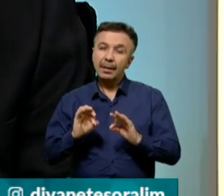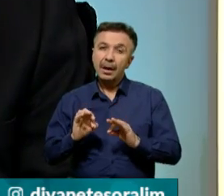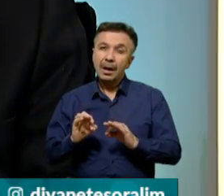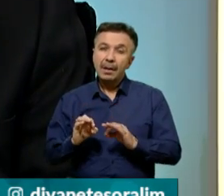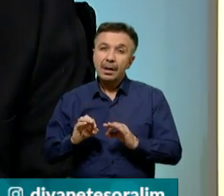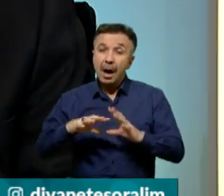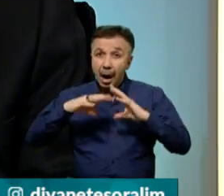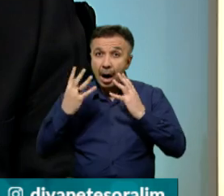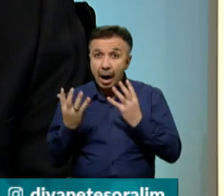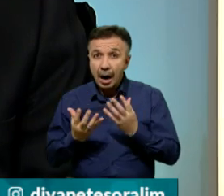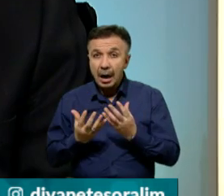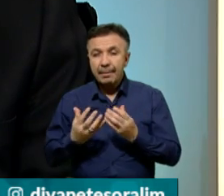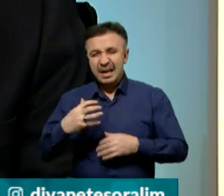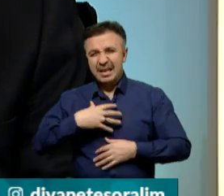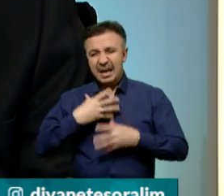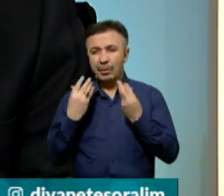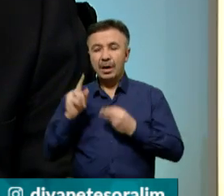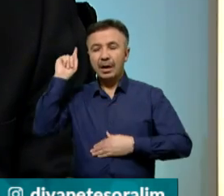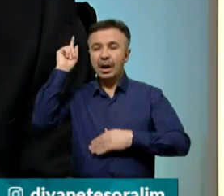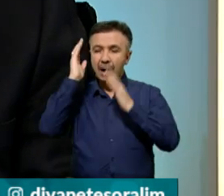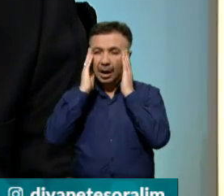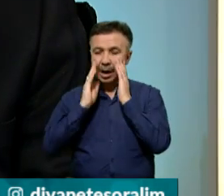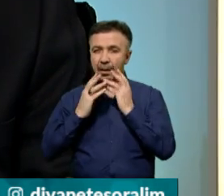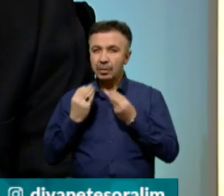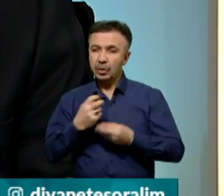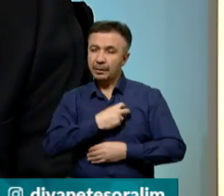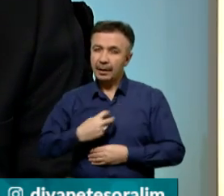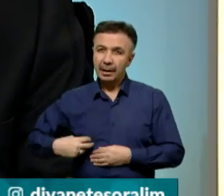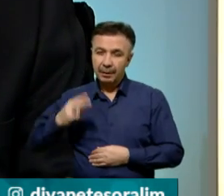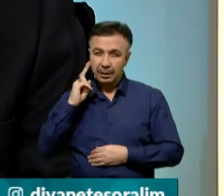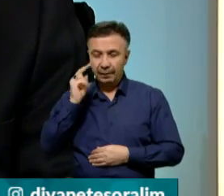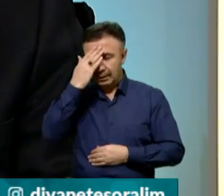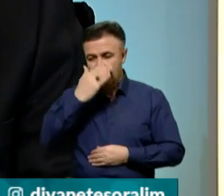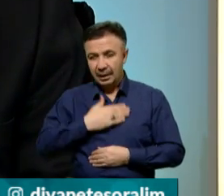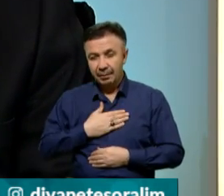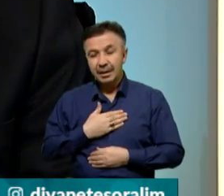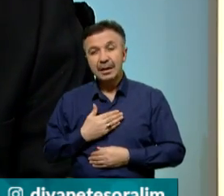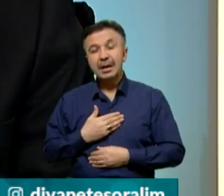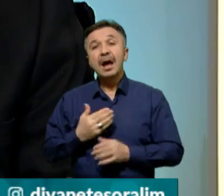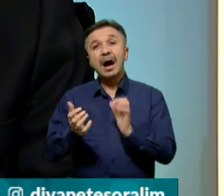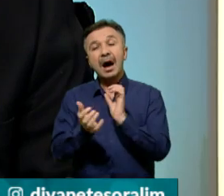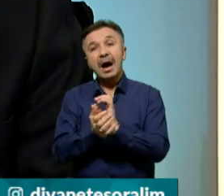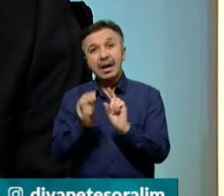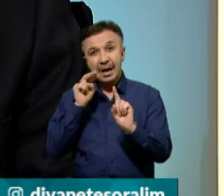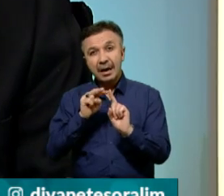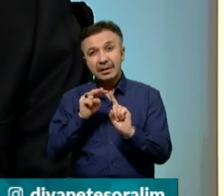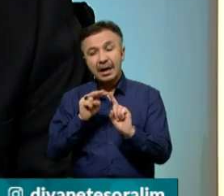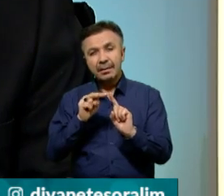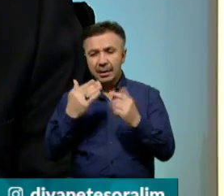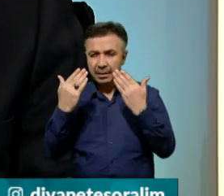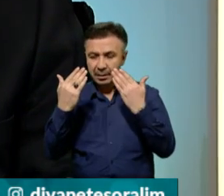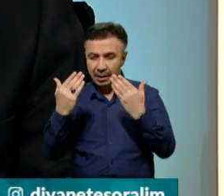Elhamdülillahi Rabbil alemin. Vessalatu vesselamu ala Resulina Muhammedin ve ala alihi ve sahbihi